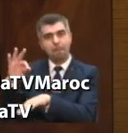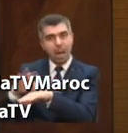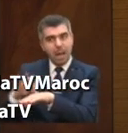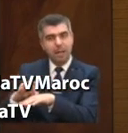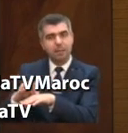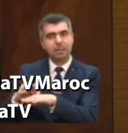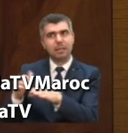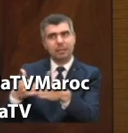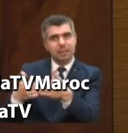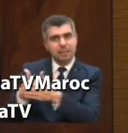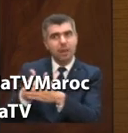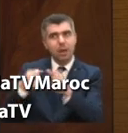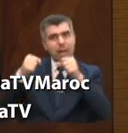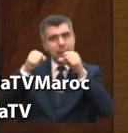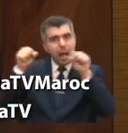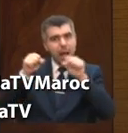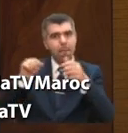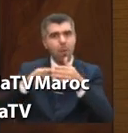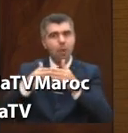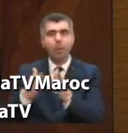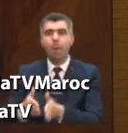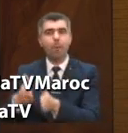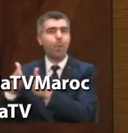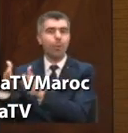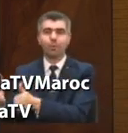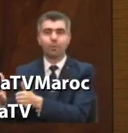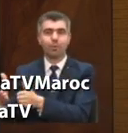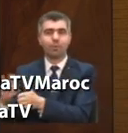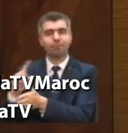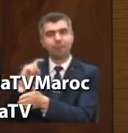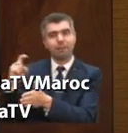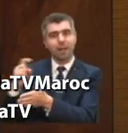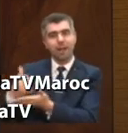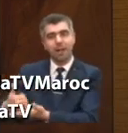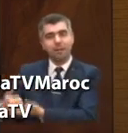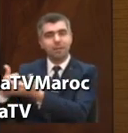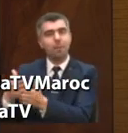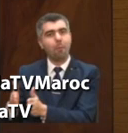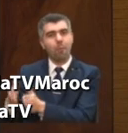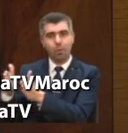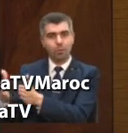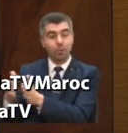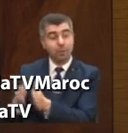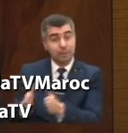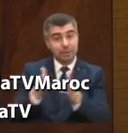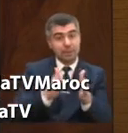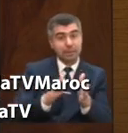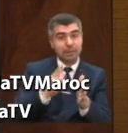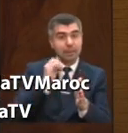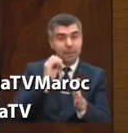جميع حقوقه، وتدخلت الدوله من اجل صرف هذا التعويض الجزافي حتى لا